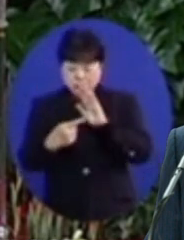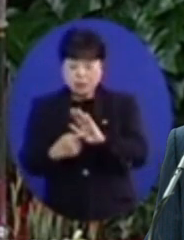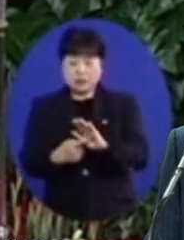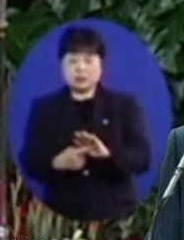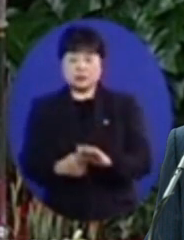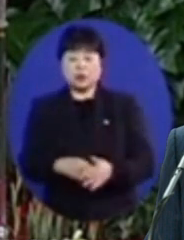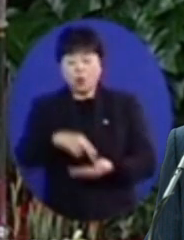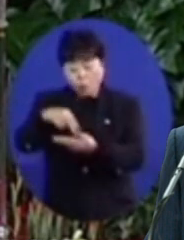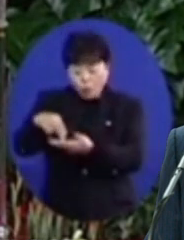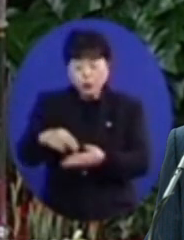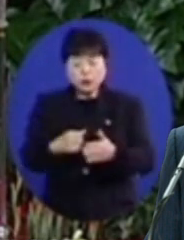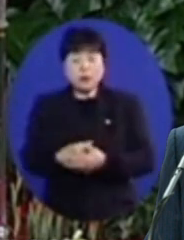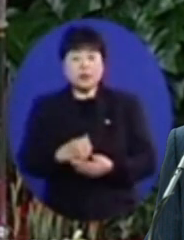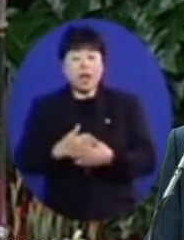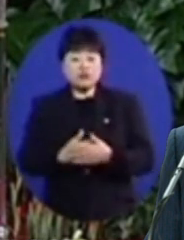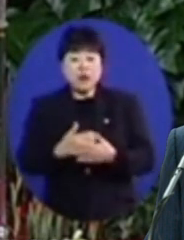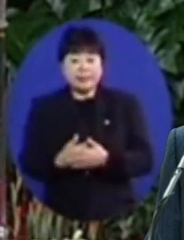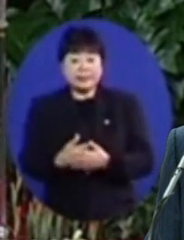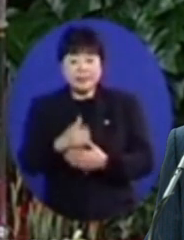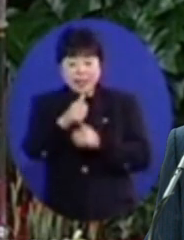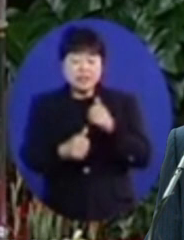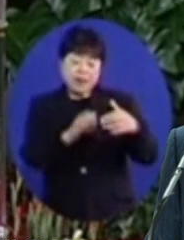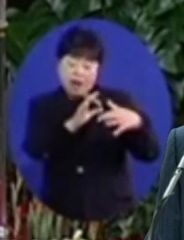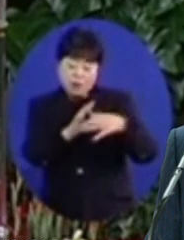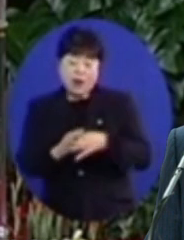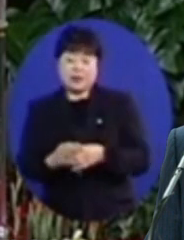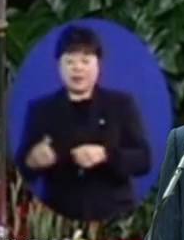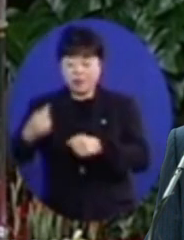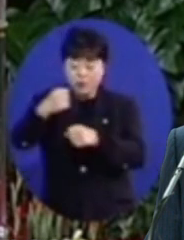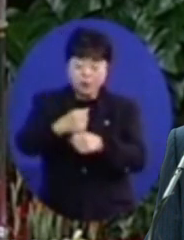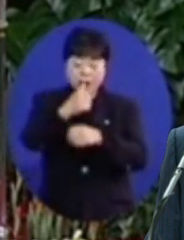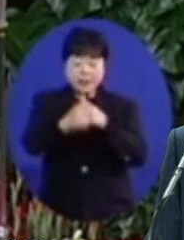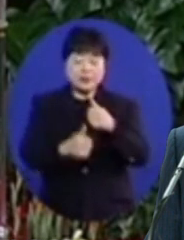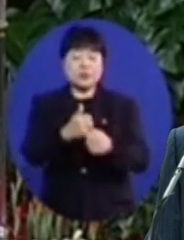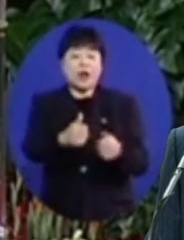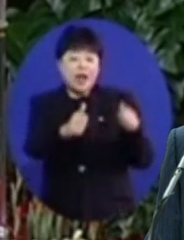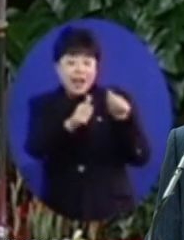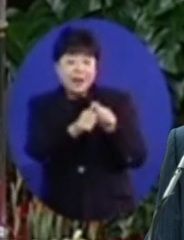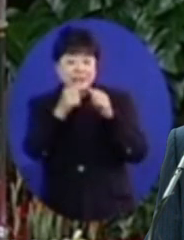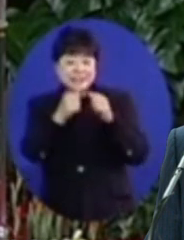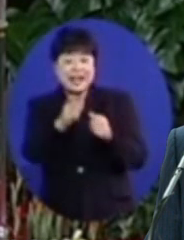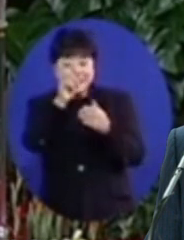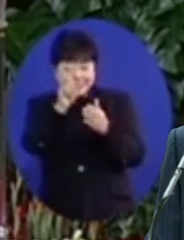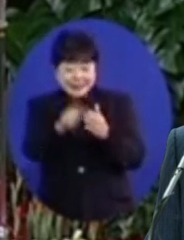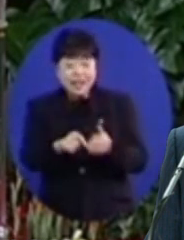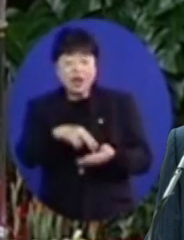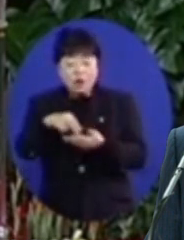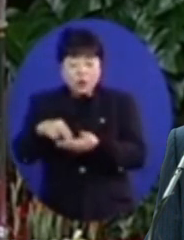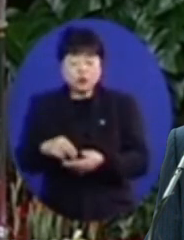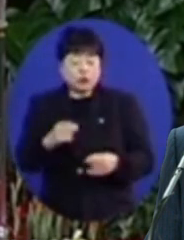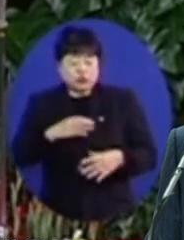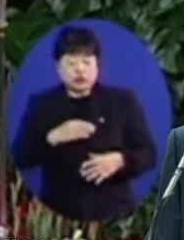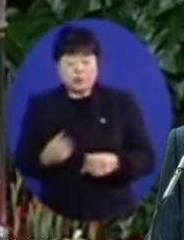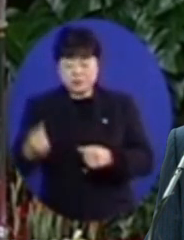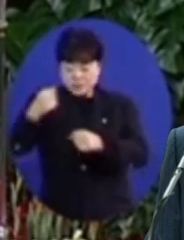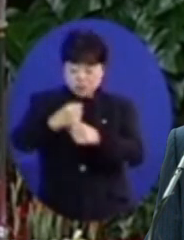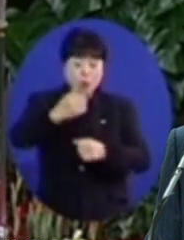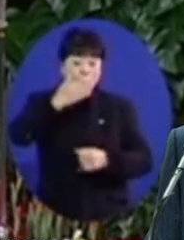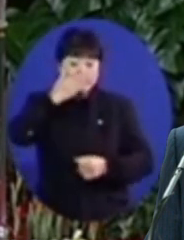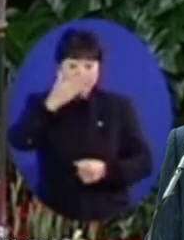늘 불안해합니다 우리는 오직 하나님과의 관계를 개선하고 하나님과 함께 살 때 고독과 두려움을